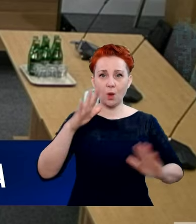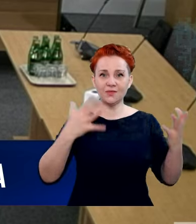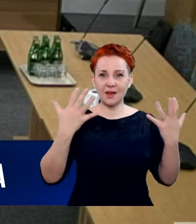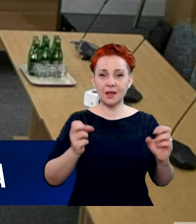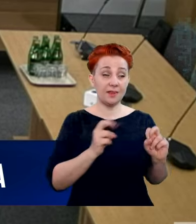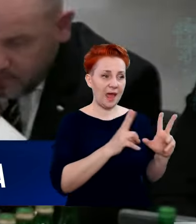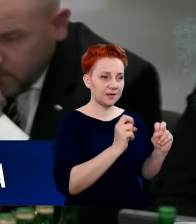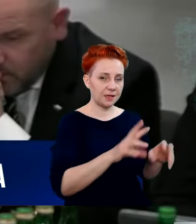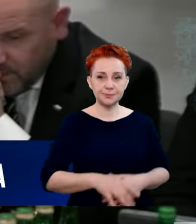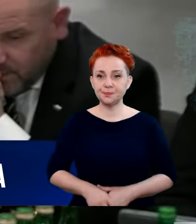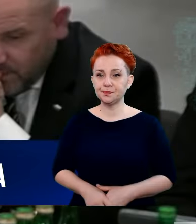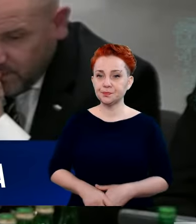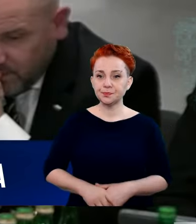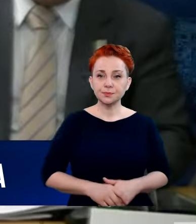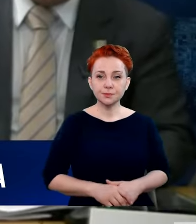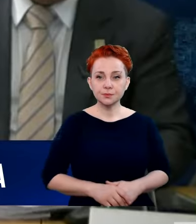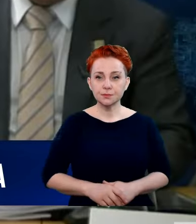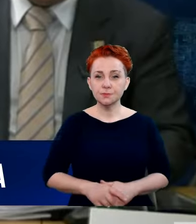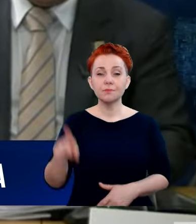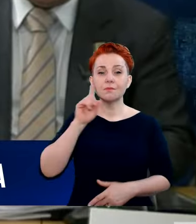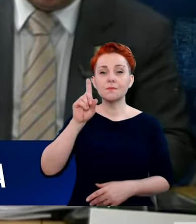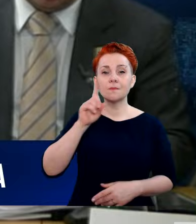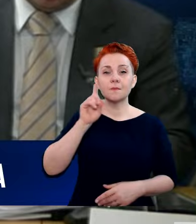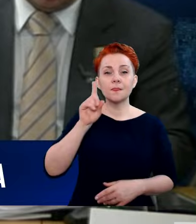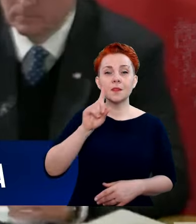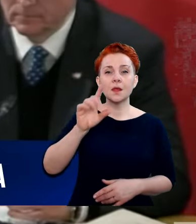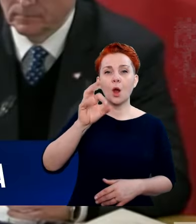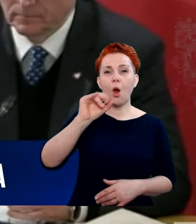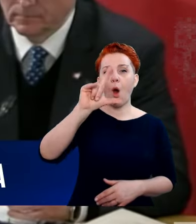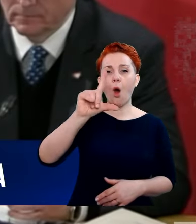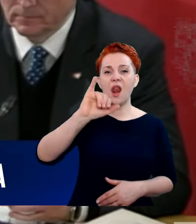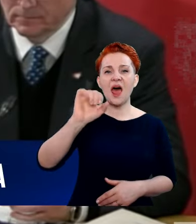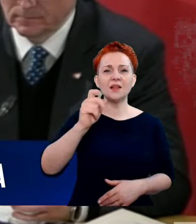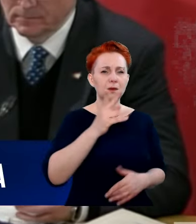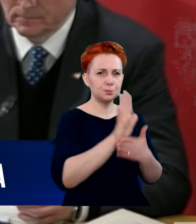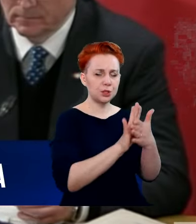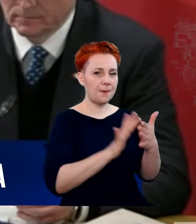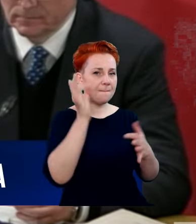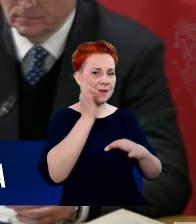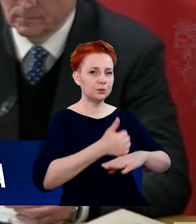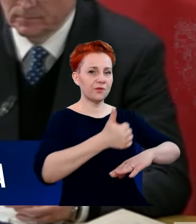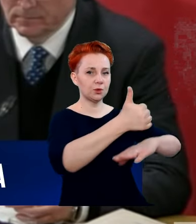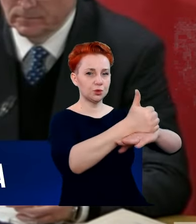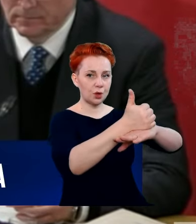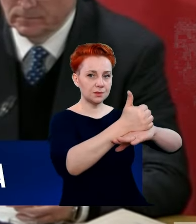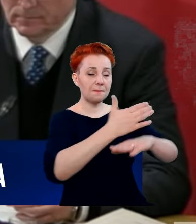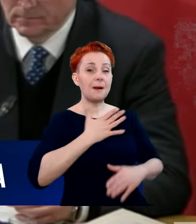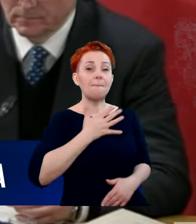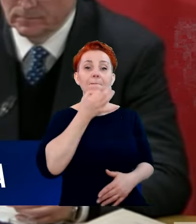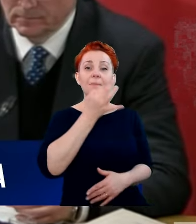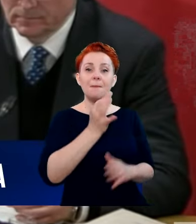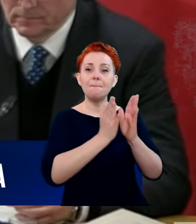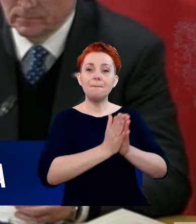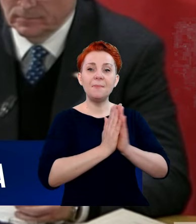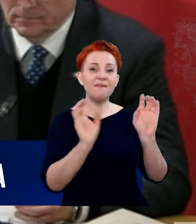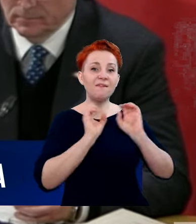tak. Dobrze. Pan Olejnik. Przepraszam, pani przewodnicząca, ja mam pytanie z prośbą wyjaśnienia.